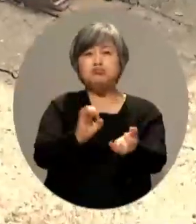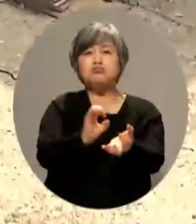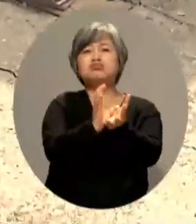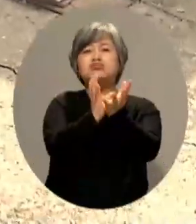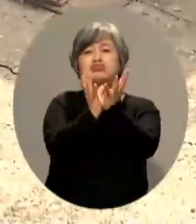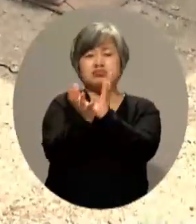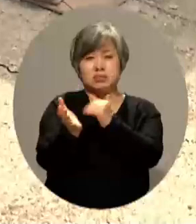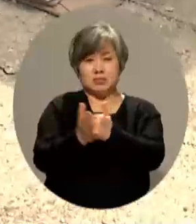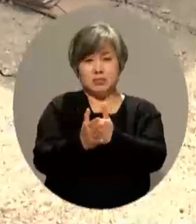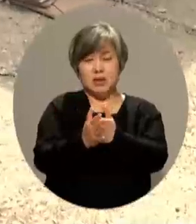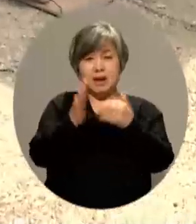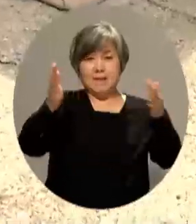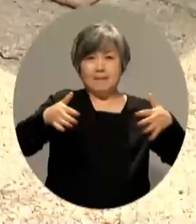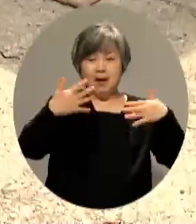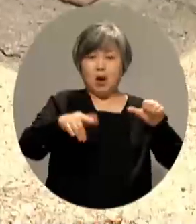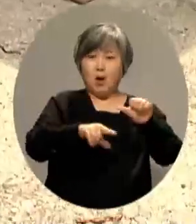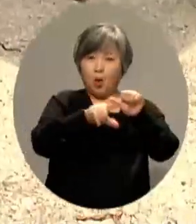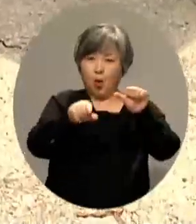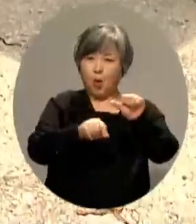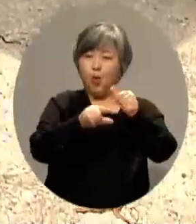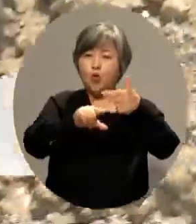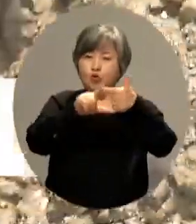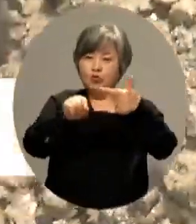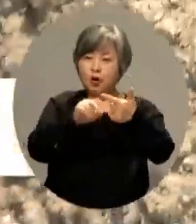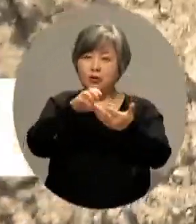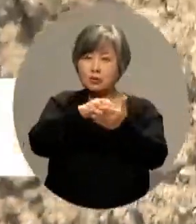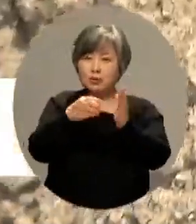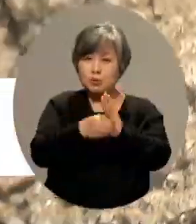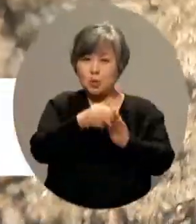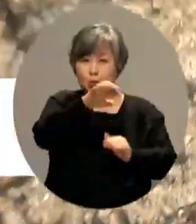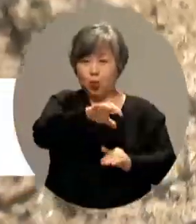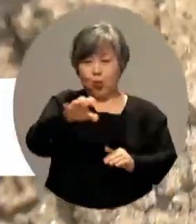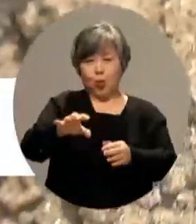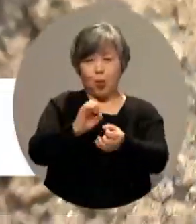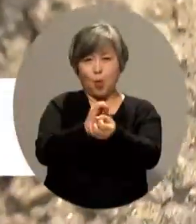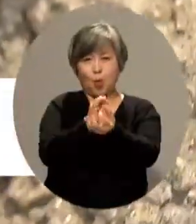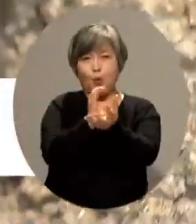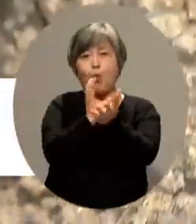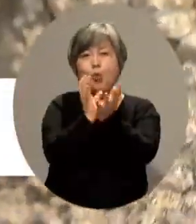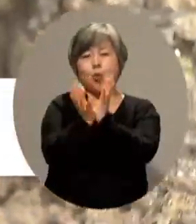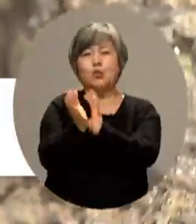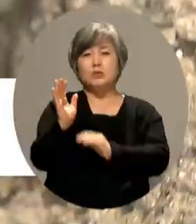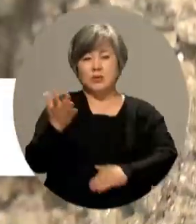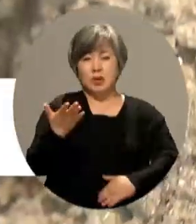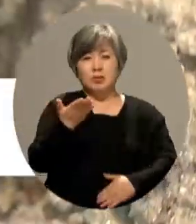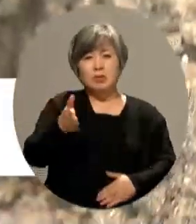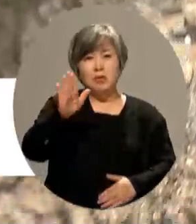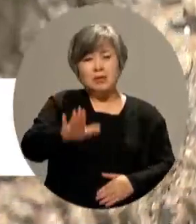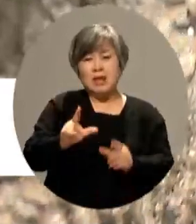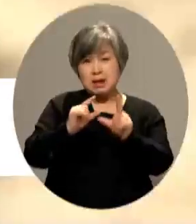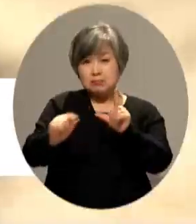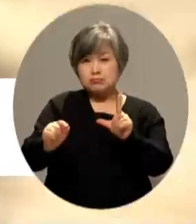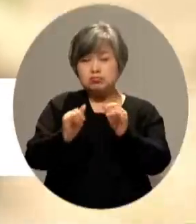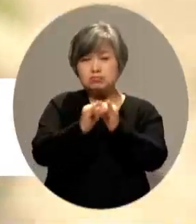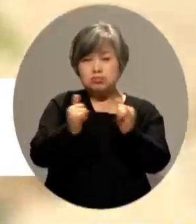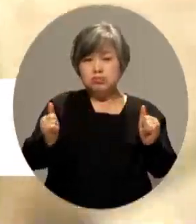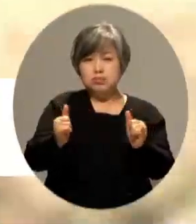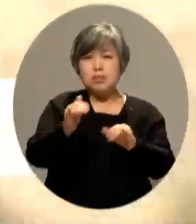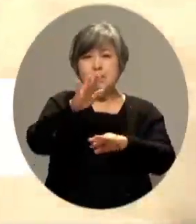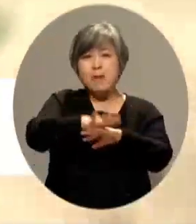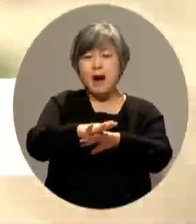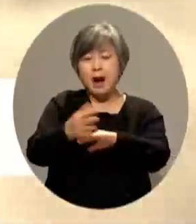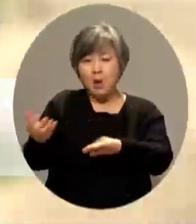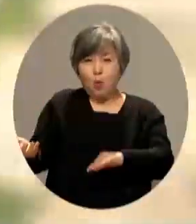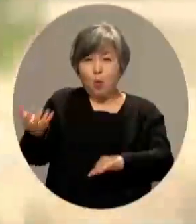날린 양귀비 씨앗이 매년 5, 6월 즈음이 되면 군데군데 꽃을 피우는 겁니다. 그런데 일부 주민이 이걸 텃밭에